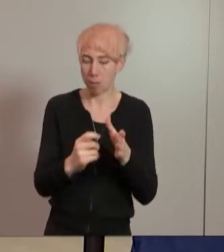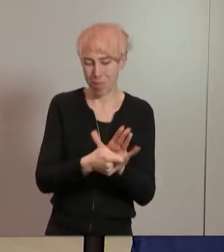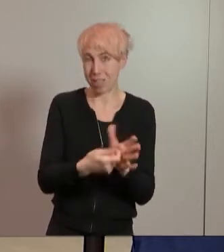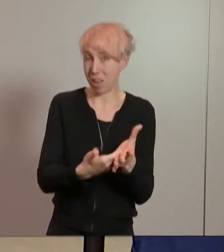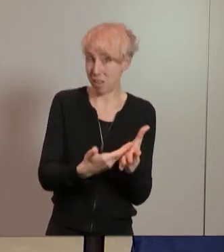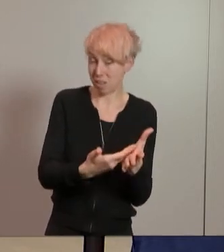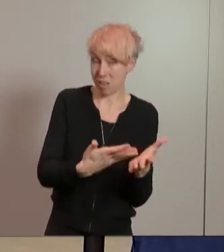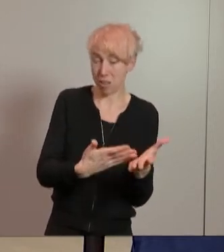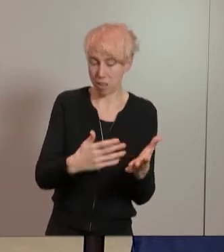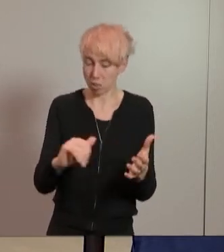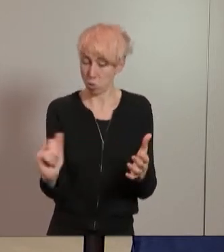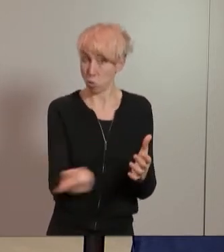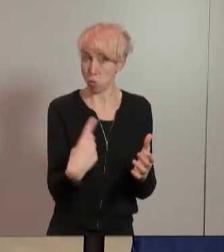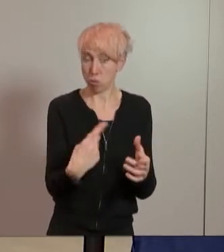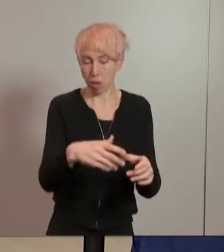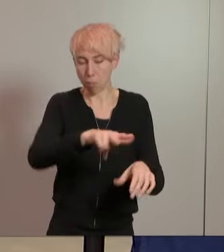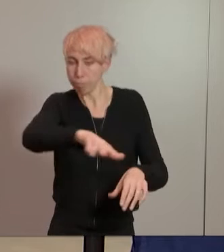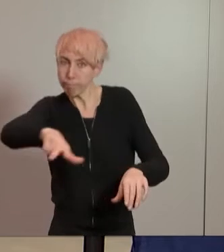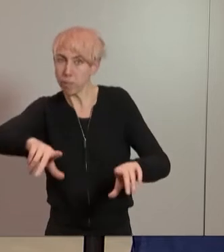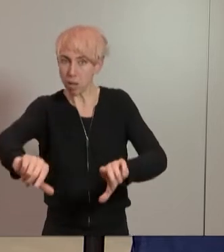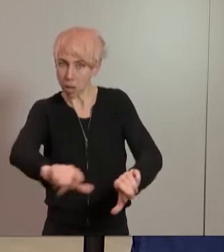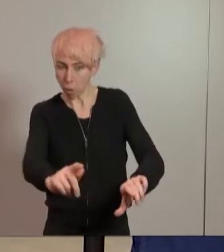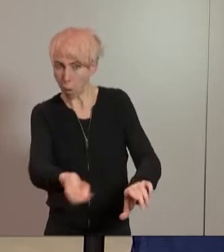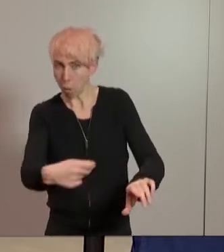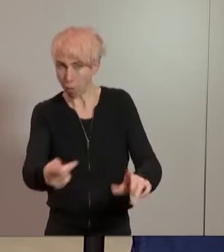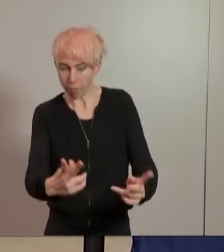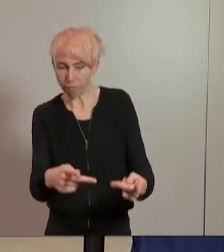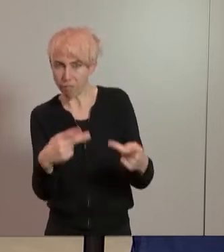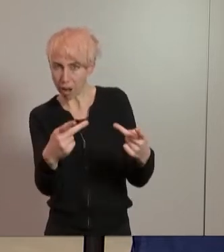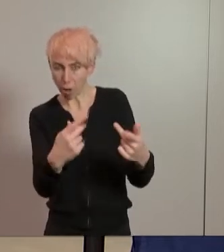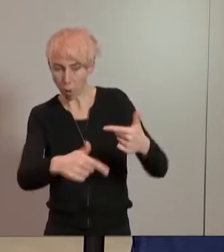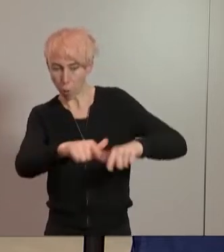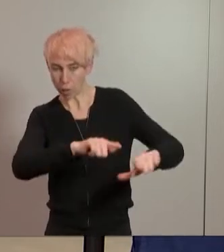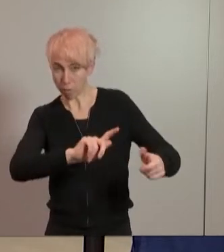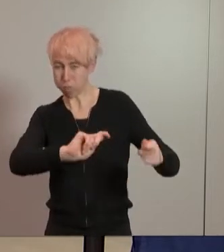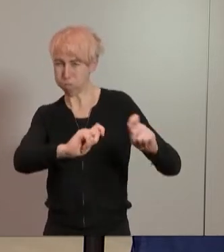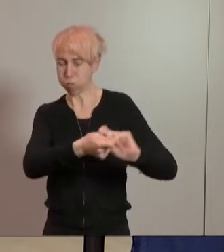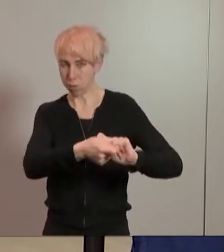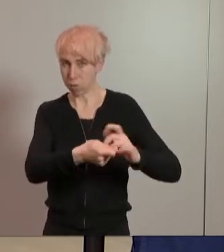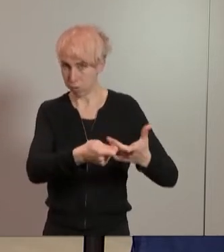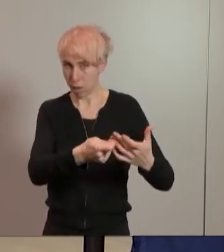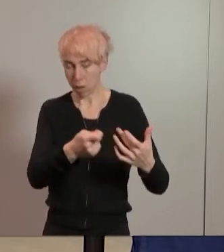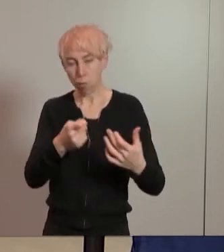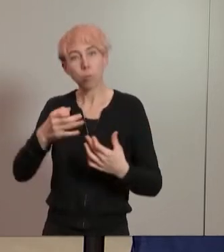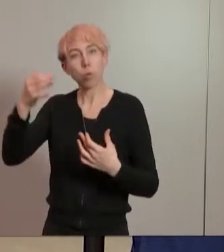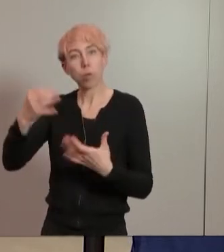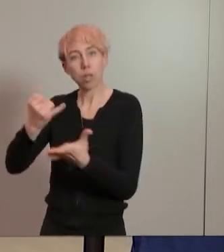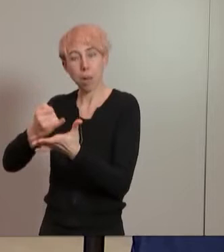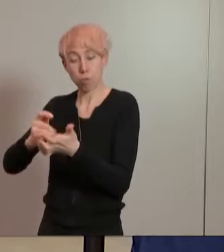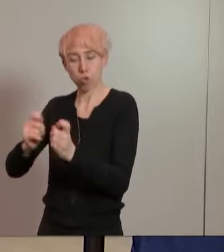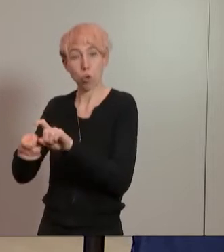date, l'ensemble des logements devraient voir progressivement leur valeur locative révisée, et donc avec un taux d'imposition